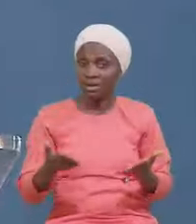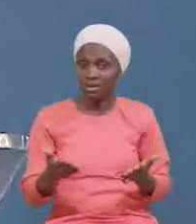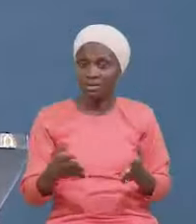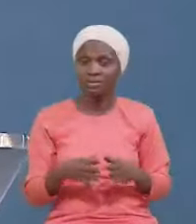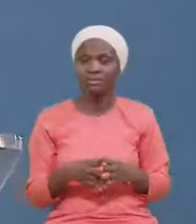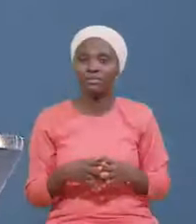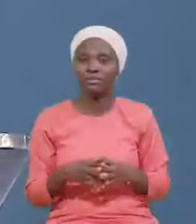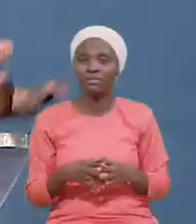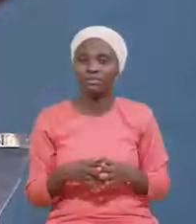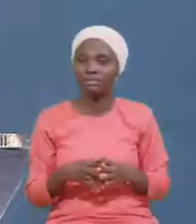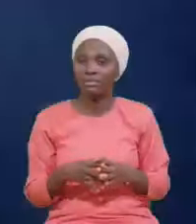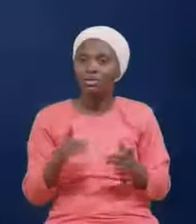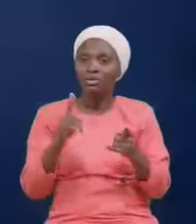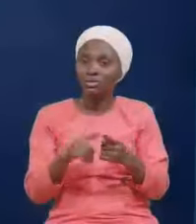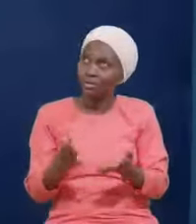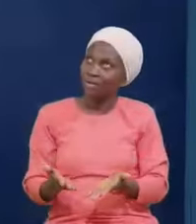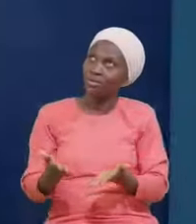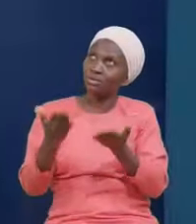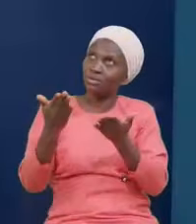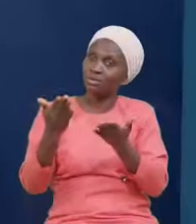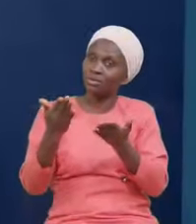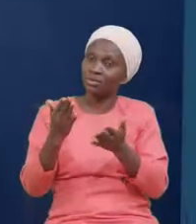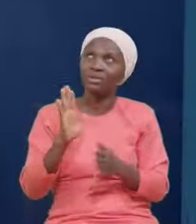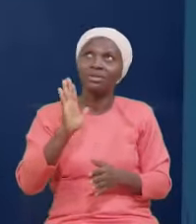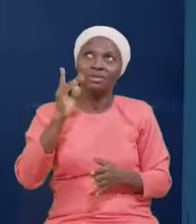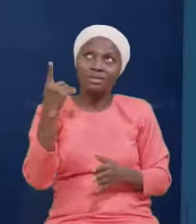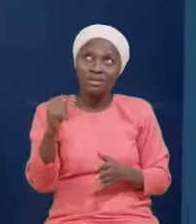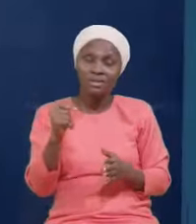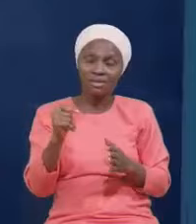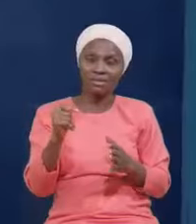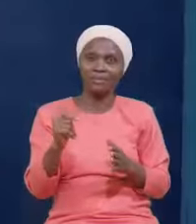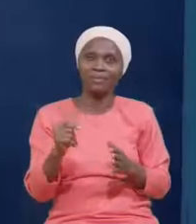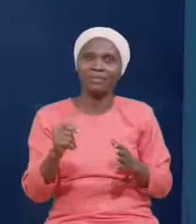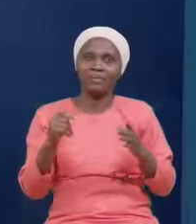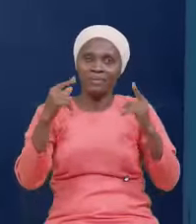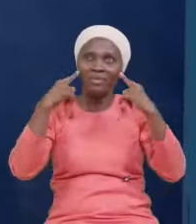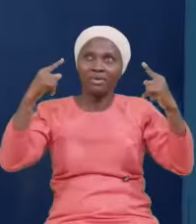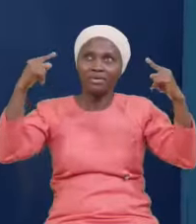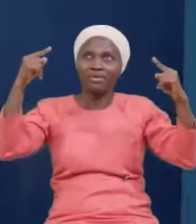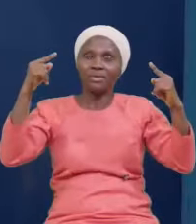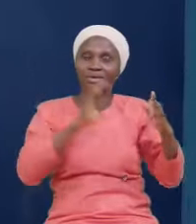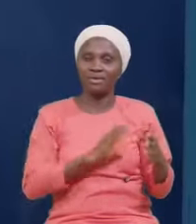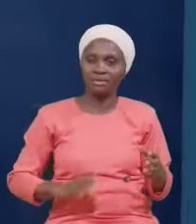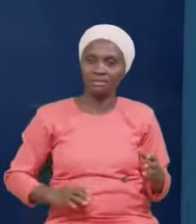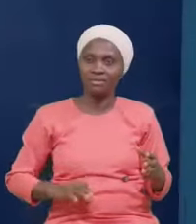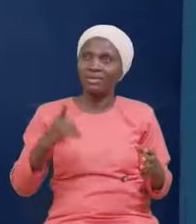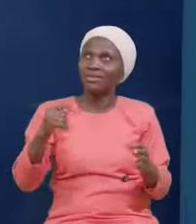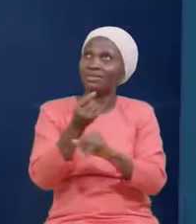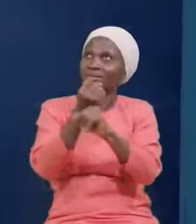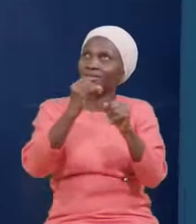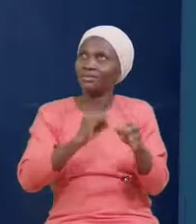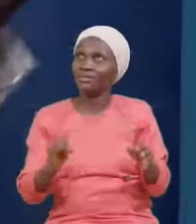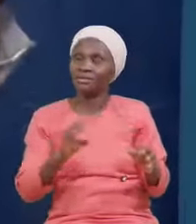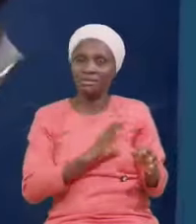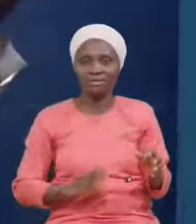chetane manam ikkadunnam. To exalt the excelling Christ. Ayokka pratibhagala Christunu hechinchadaniki. The saving Christ.